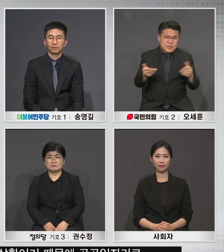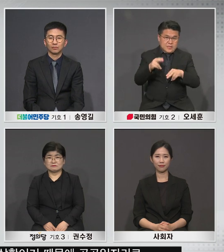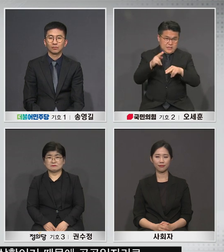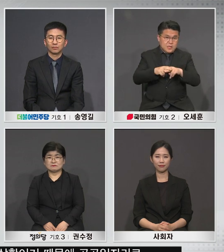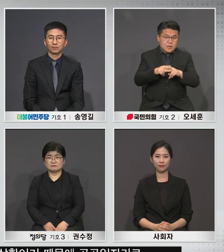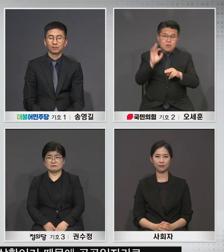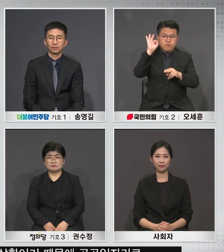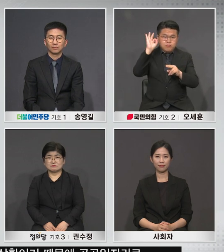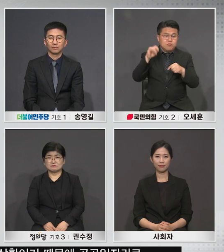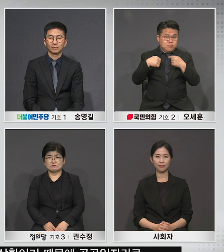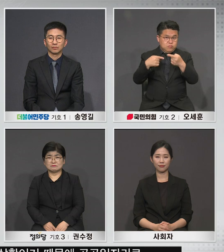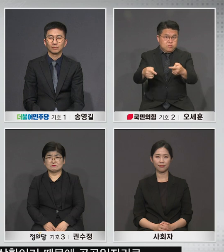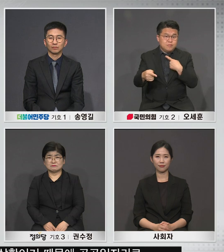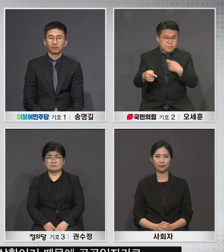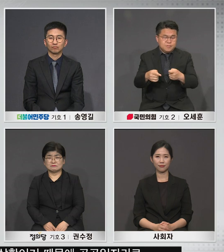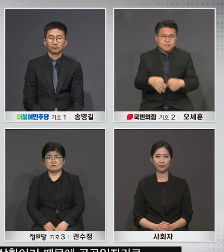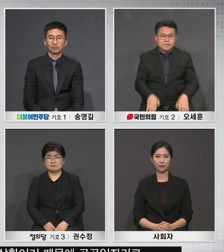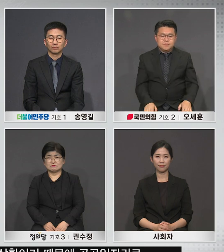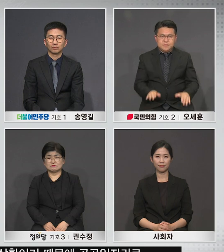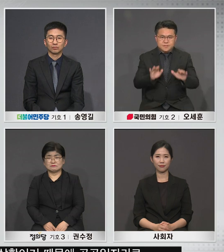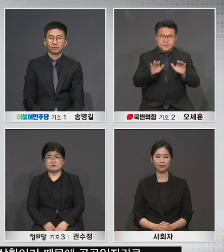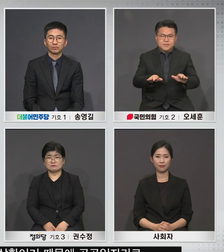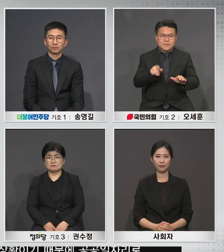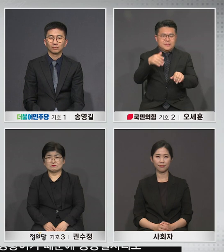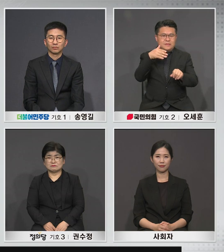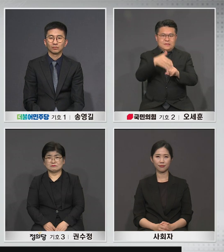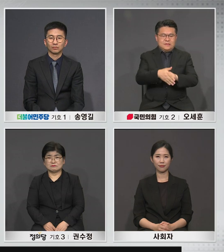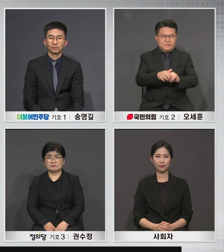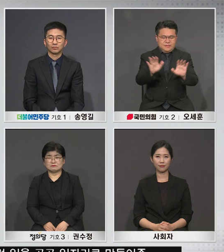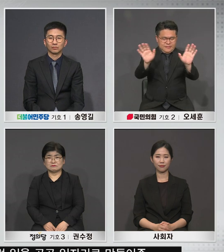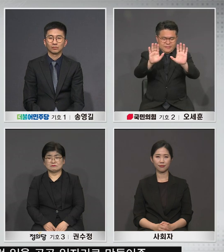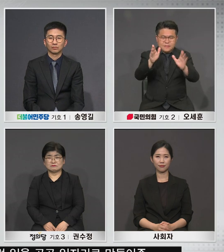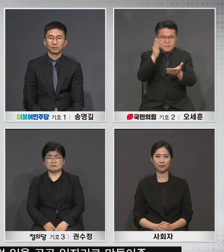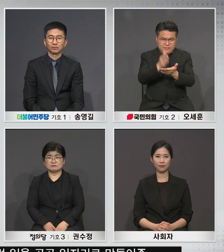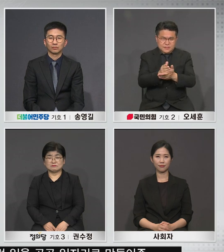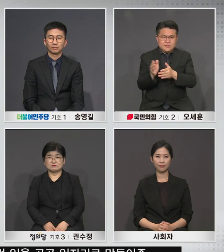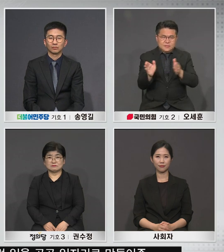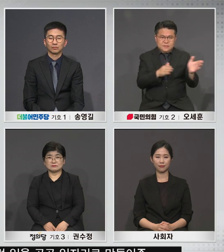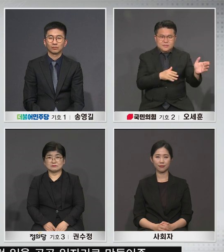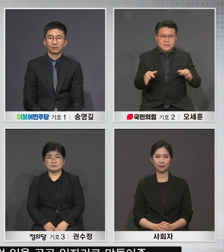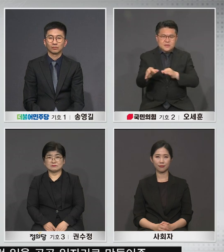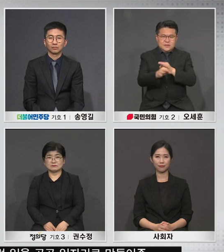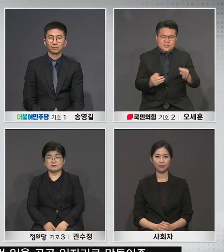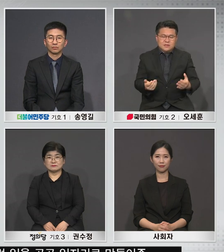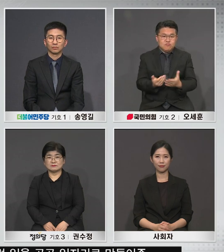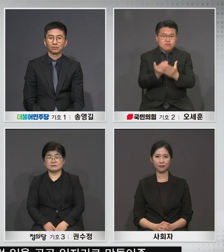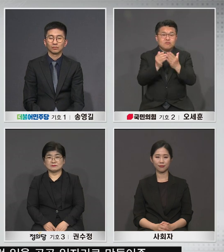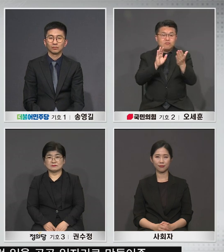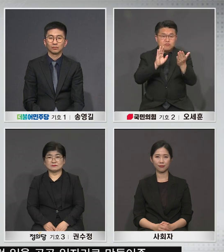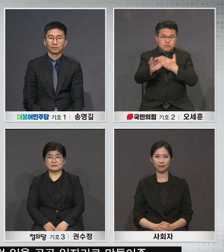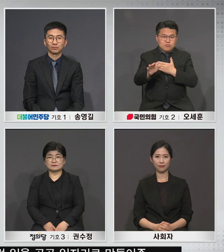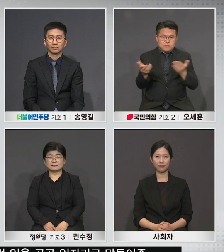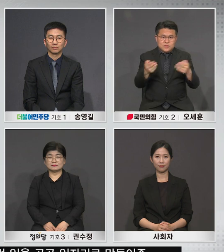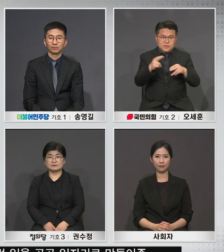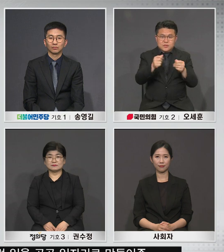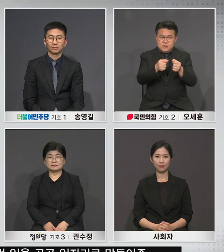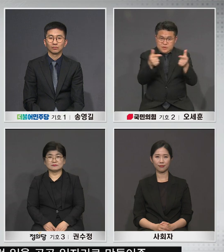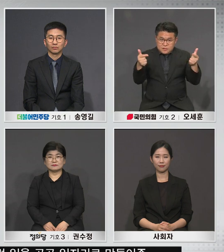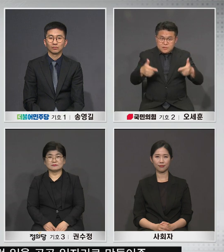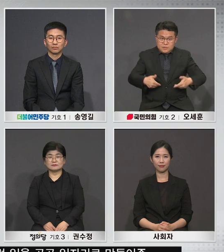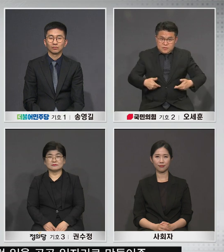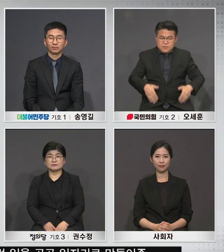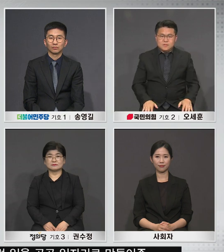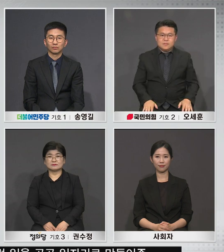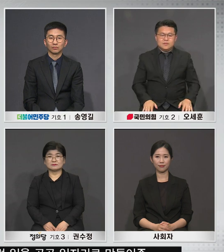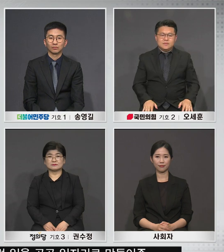일도 있었는데요. 이제 그런 식의 일자리 창출보다는 경제를 활성화해서 일자리를 만들어야죠. 그런